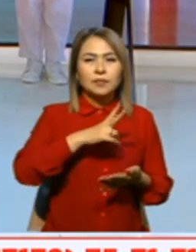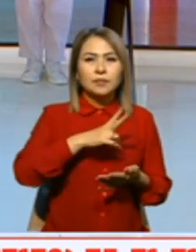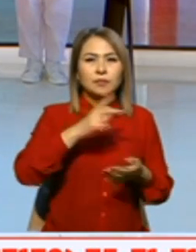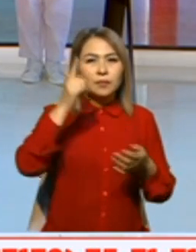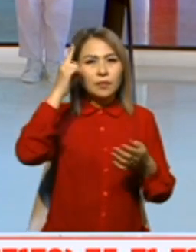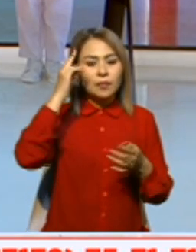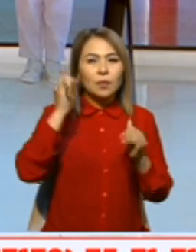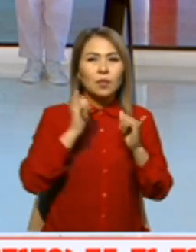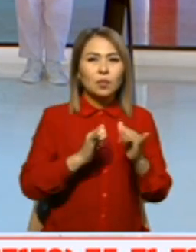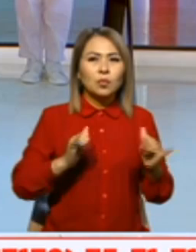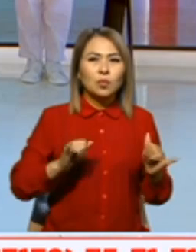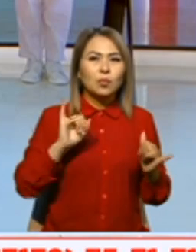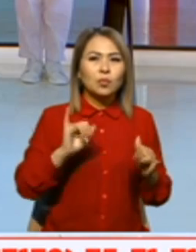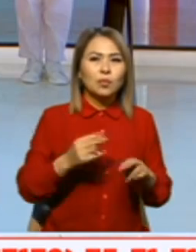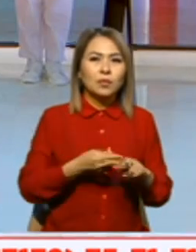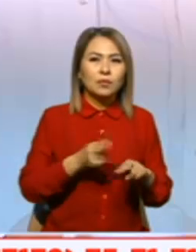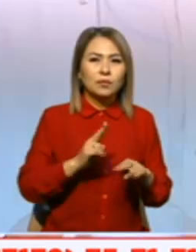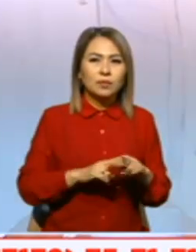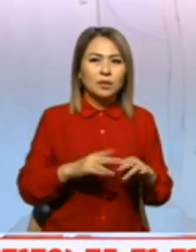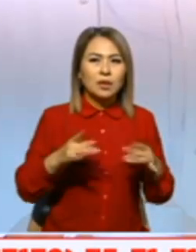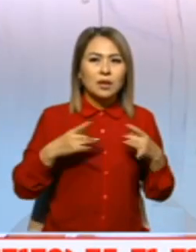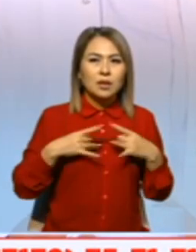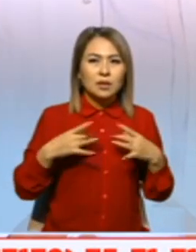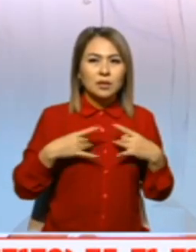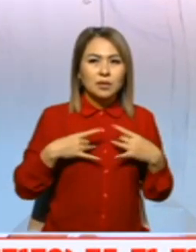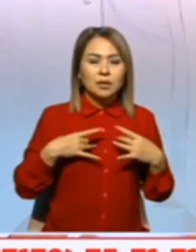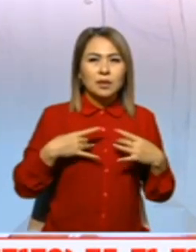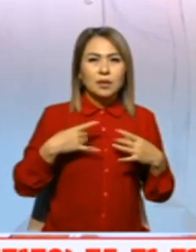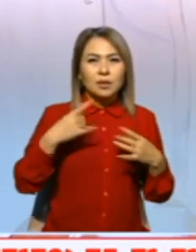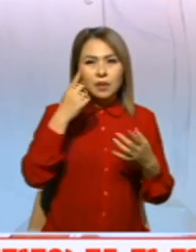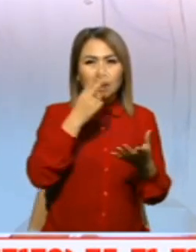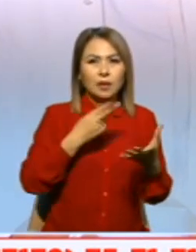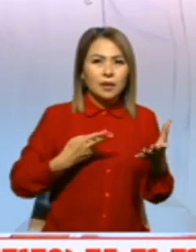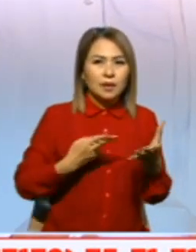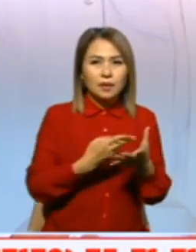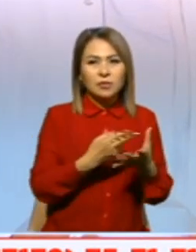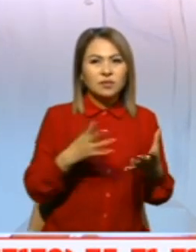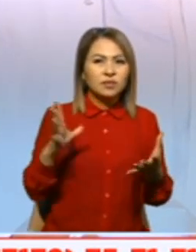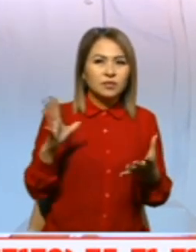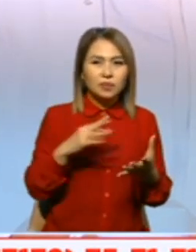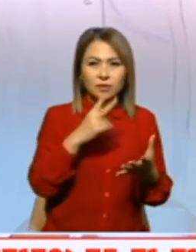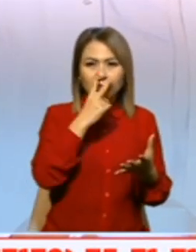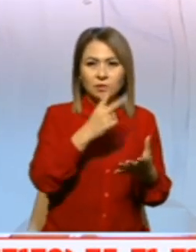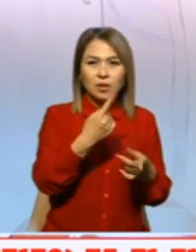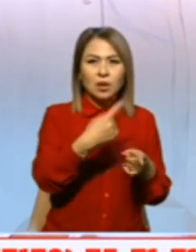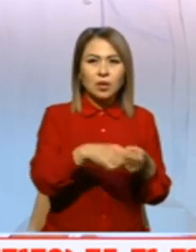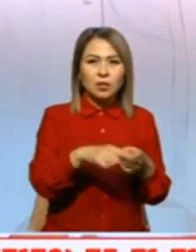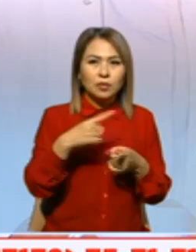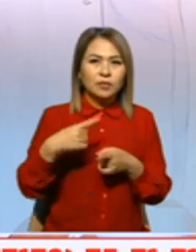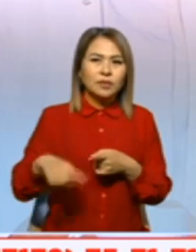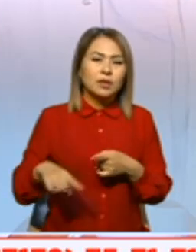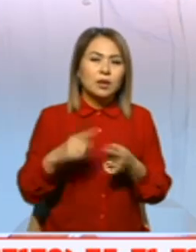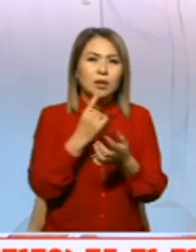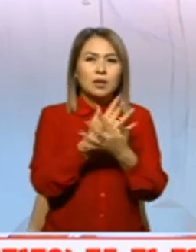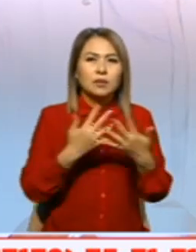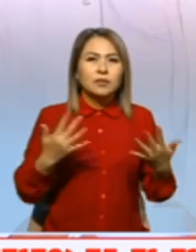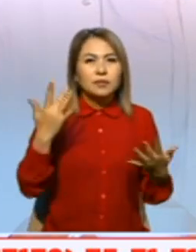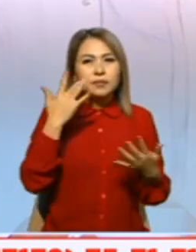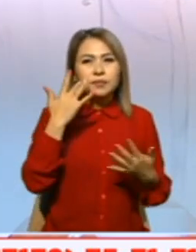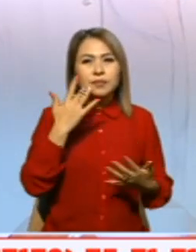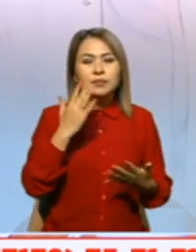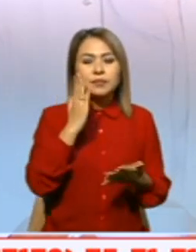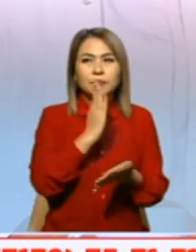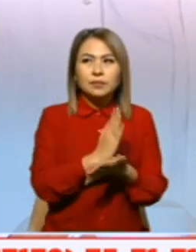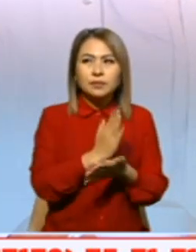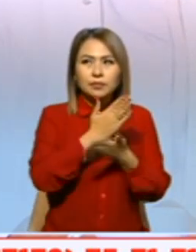дейді. Сол невропатологтардың бірі анау жаңағы мрсін эгосын барлығын көреді, біреуі жоққа шығарады, біреуі бар